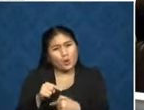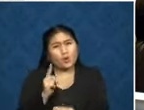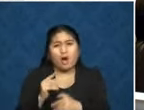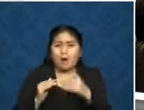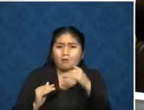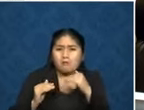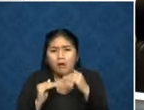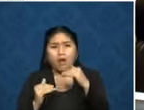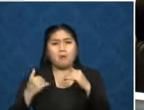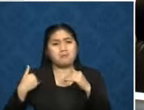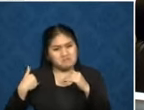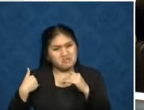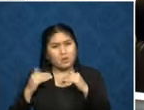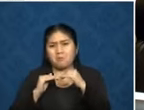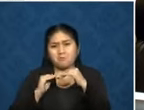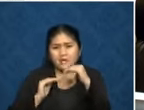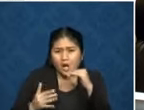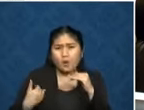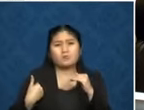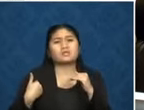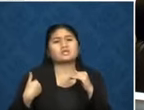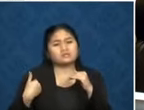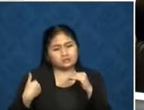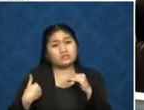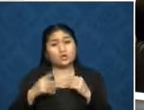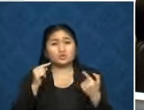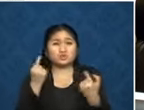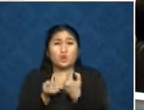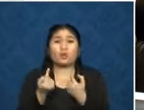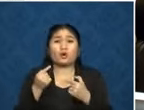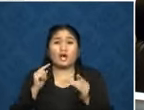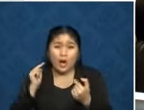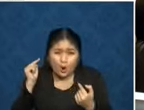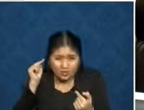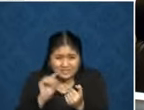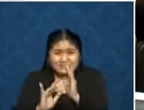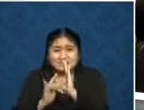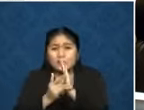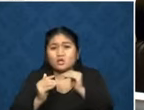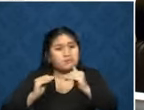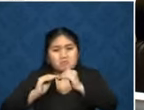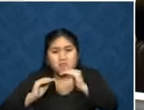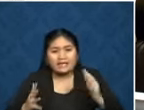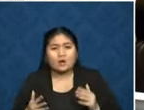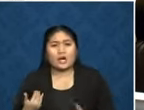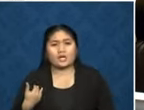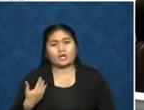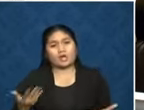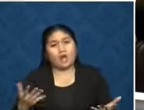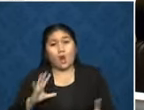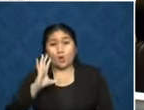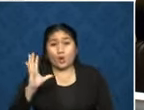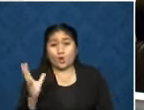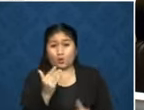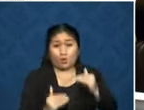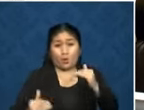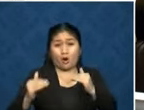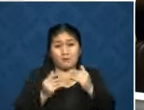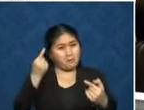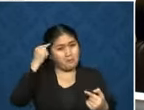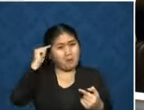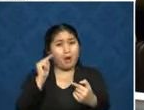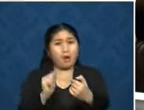ล้ำและความไม่เท่าเทียมจากการเข้าถึงเทคโนโลยีไม่เท่ากันในโลกที่ความเท่าเทียมเป็นเป้าหม